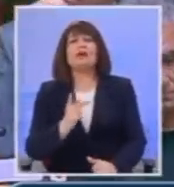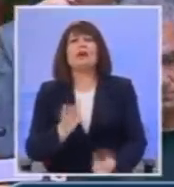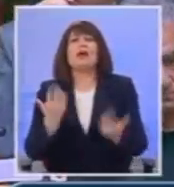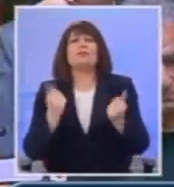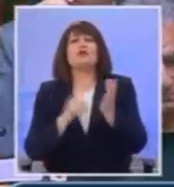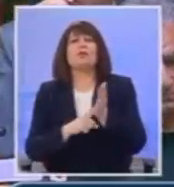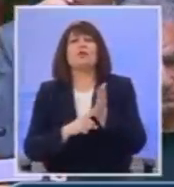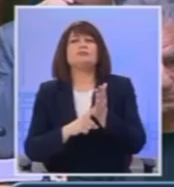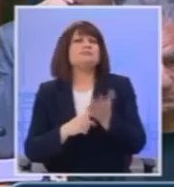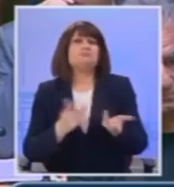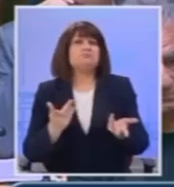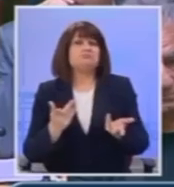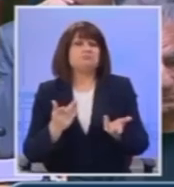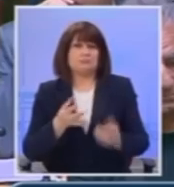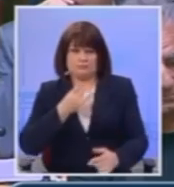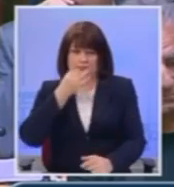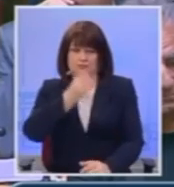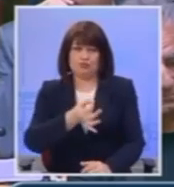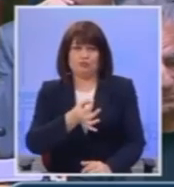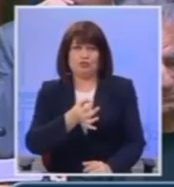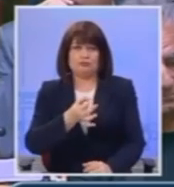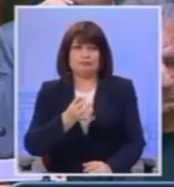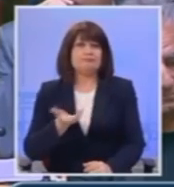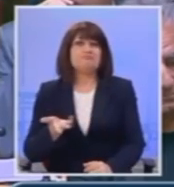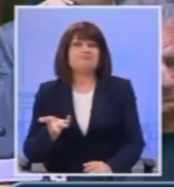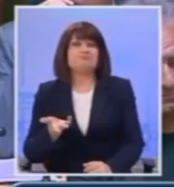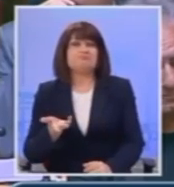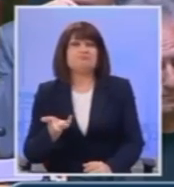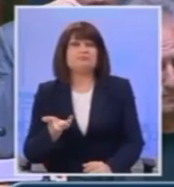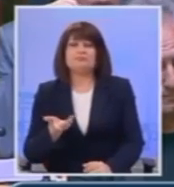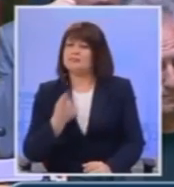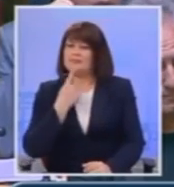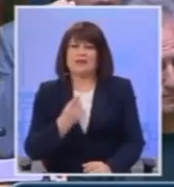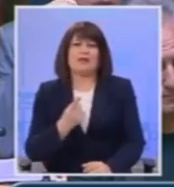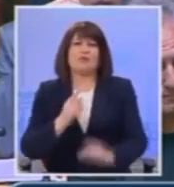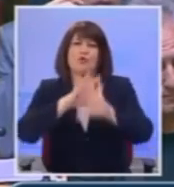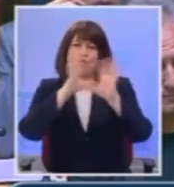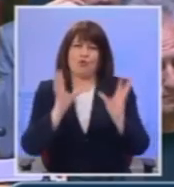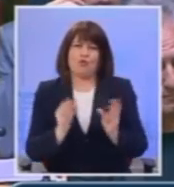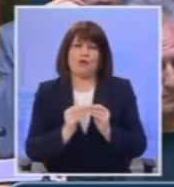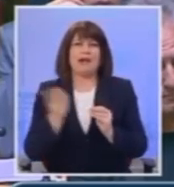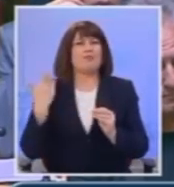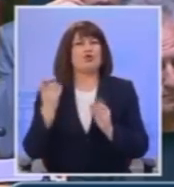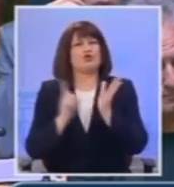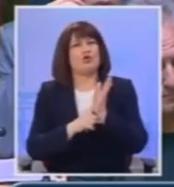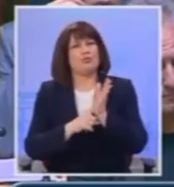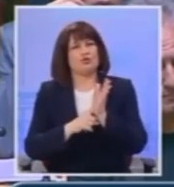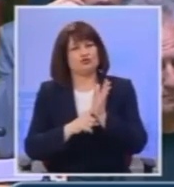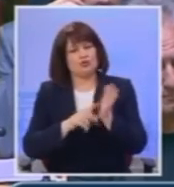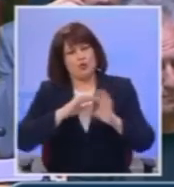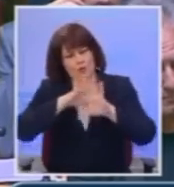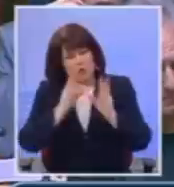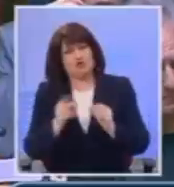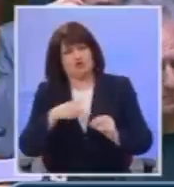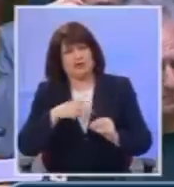νόμο. Και να σας πω και κάτι. Δεν θα υπερασπιστώ όλα τα σημεία του προηγούμενου νόμου που αναφέρατε,